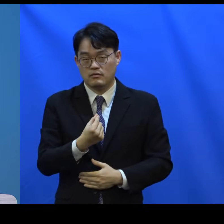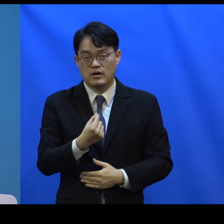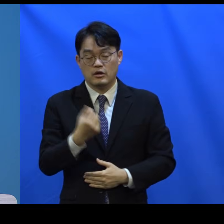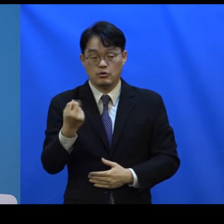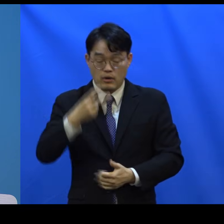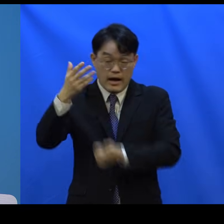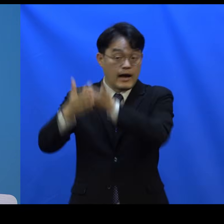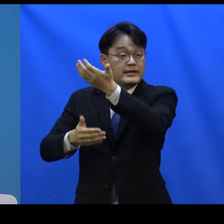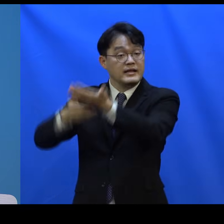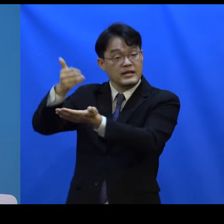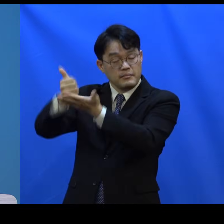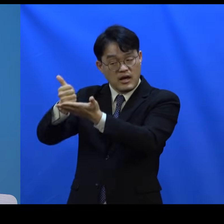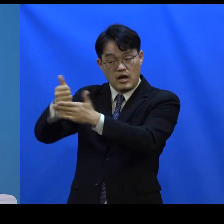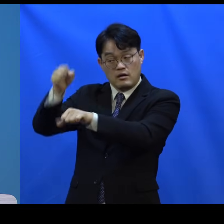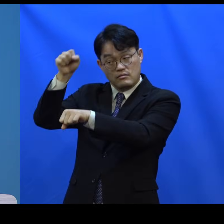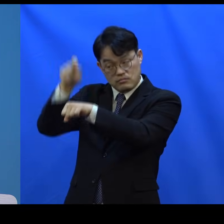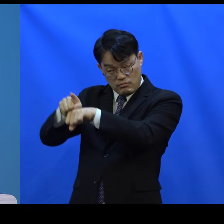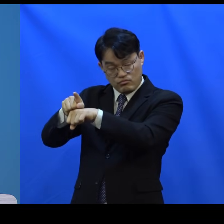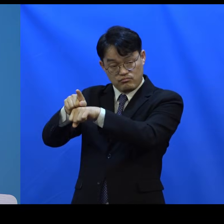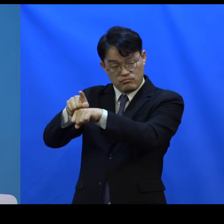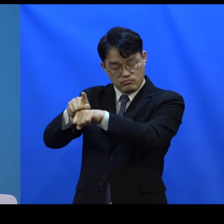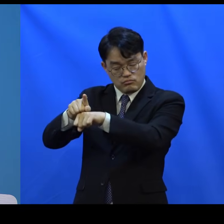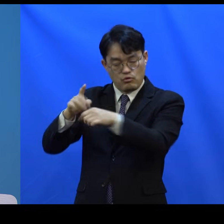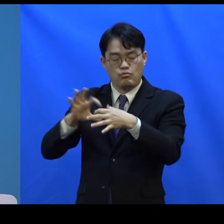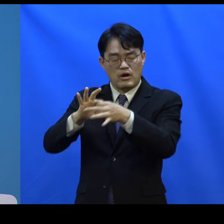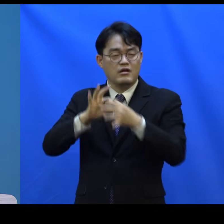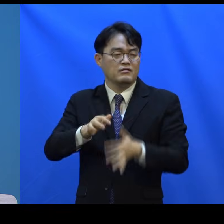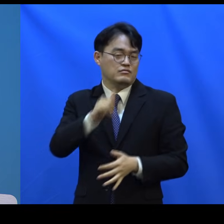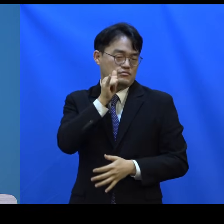않아요. 하나님이 어떤 분이신가?